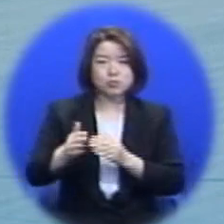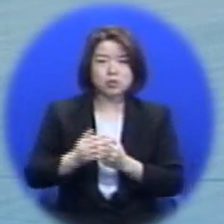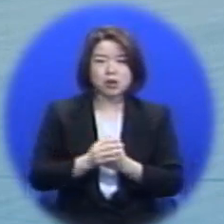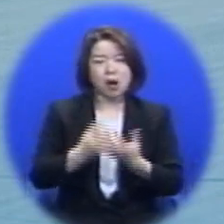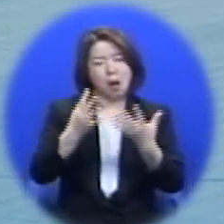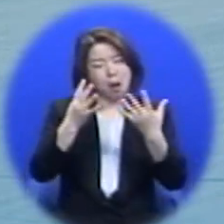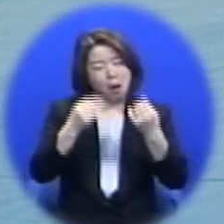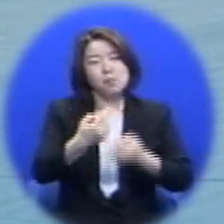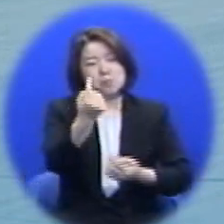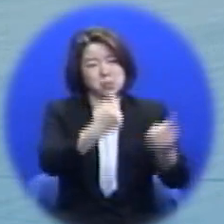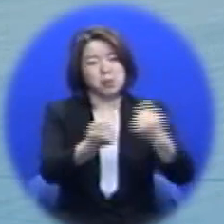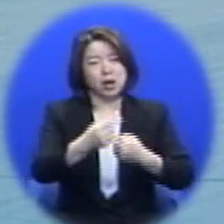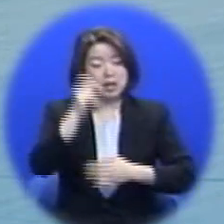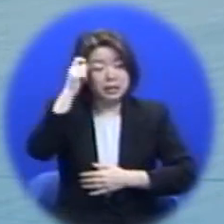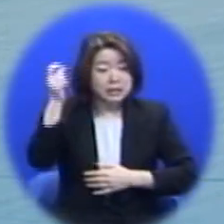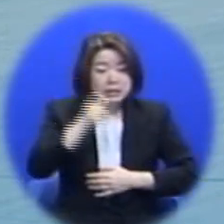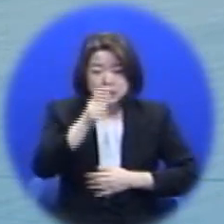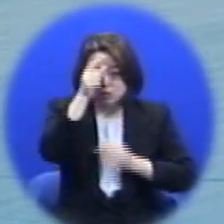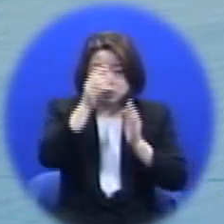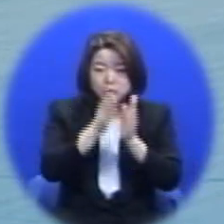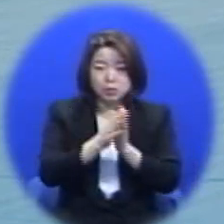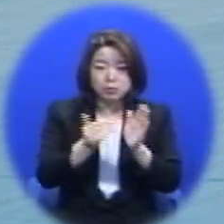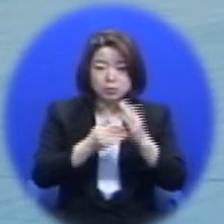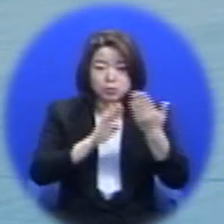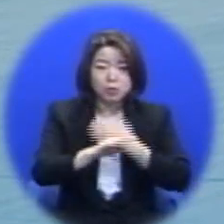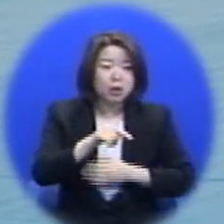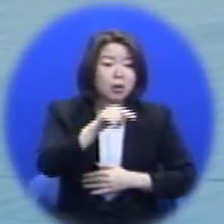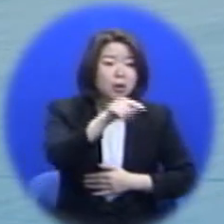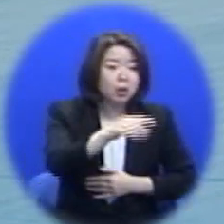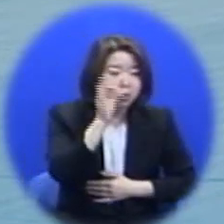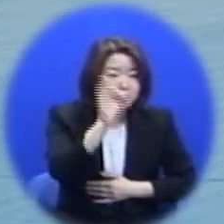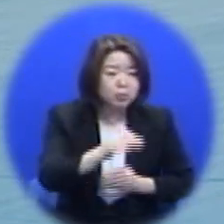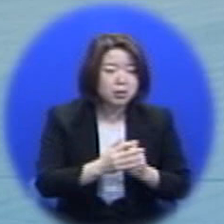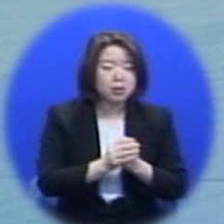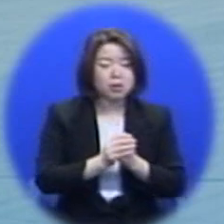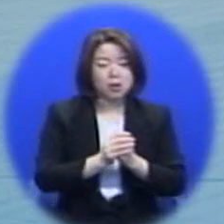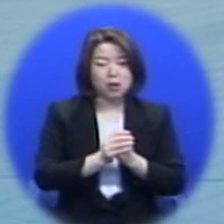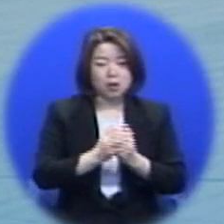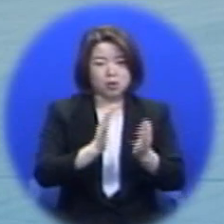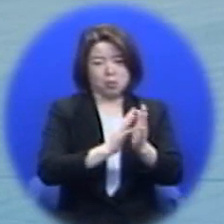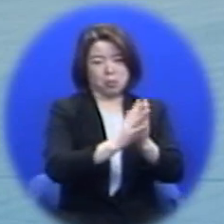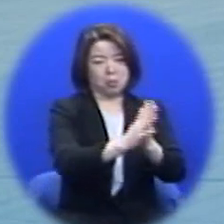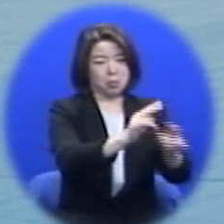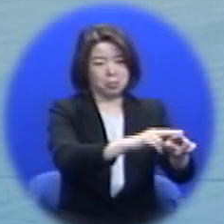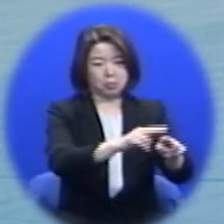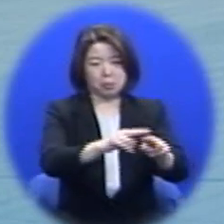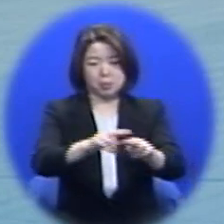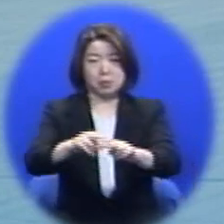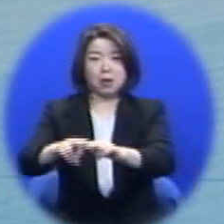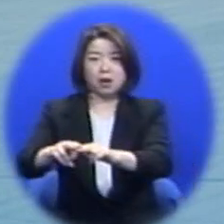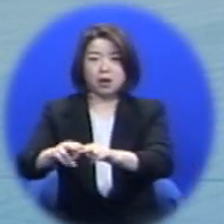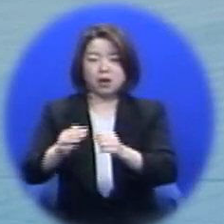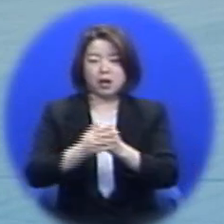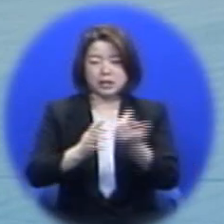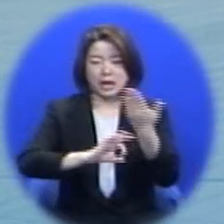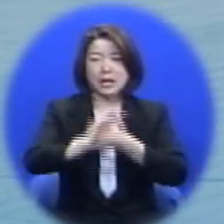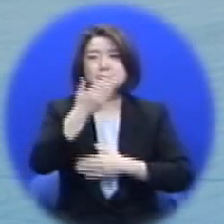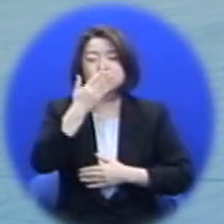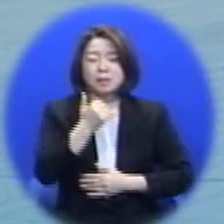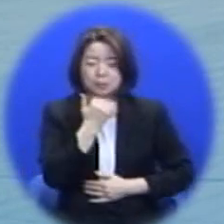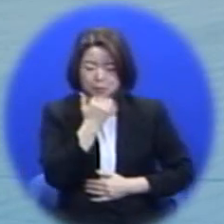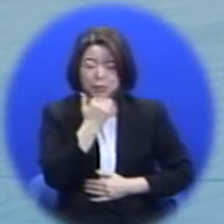끝나고 나와보면 교회 로비에 그때부터 벌써 노숙인들이 쭉 자리에 앉아 있습니다. 아침 식사를 기다리는 거죠.